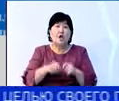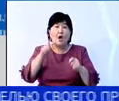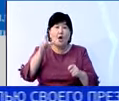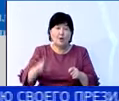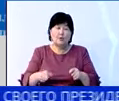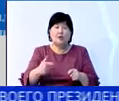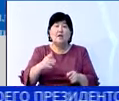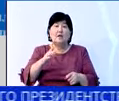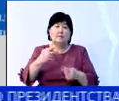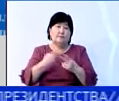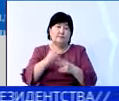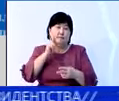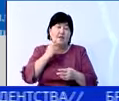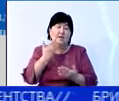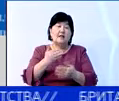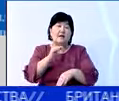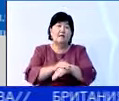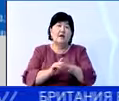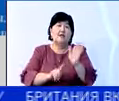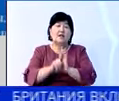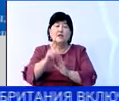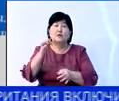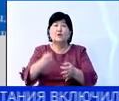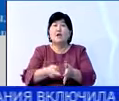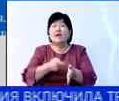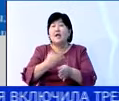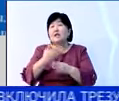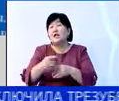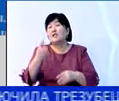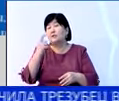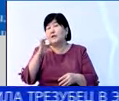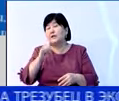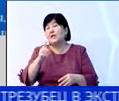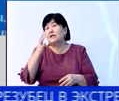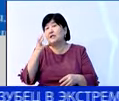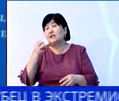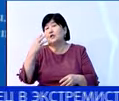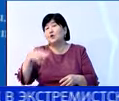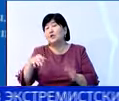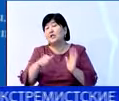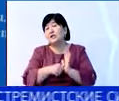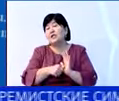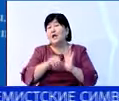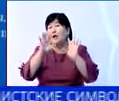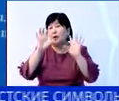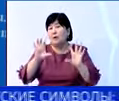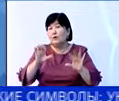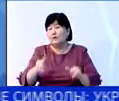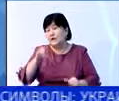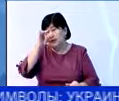водворен в ВВС. По данному факту начато досудебное расследование по части 1 статьи 346 Уголовного кодекса Республики